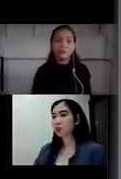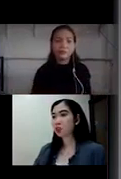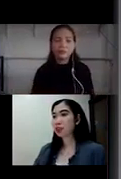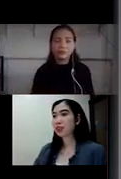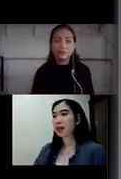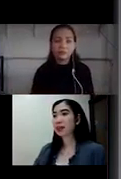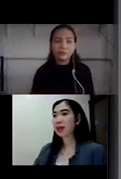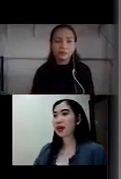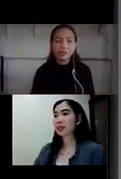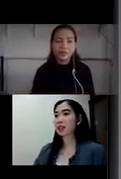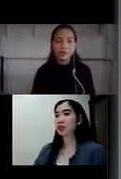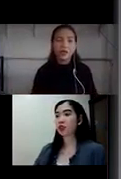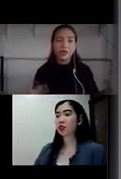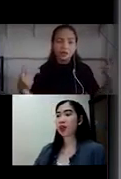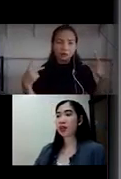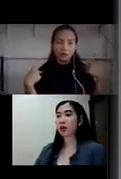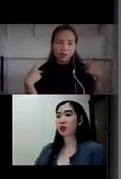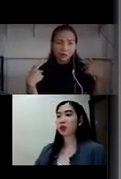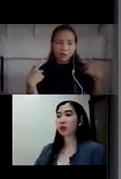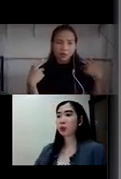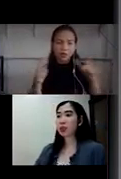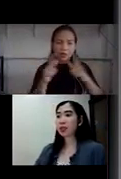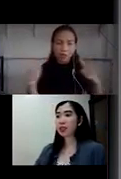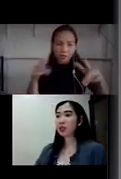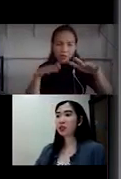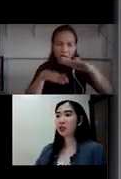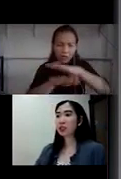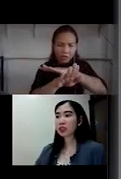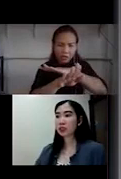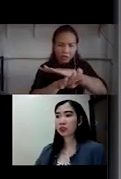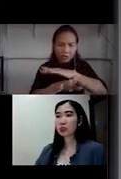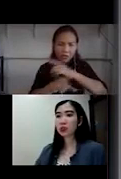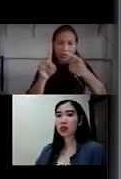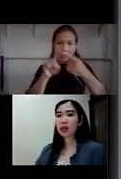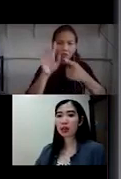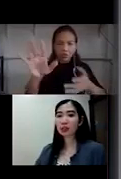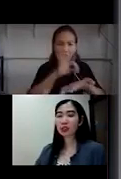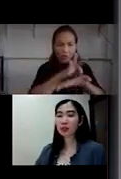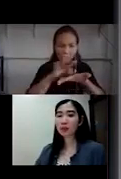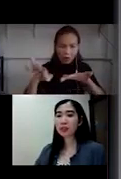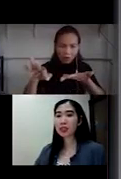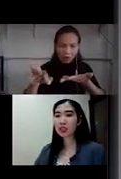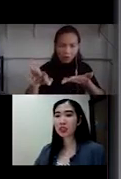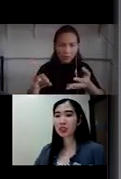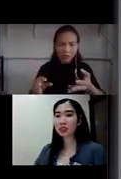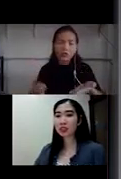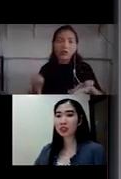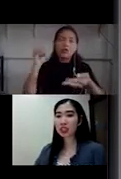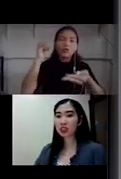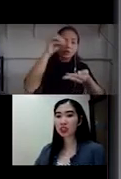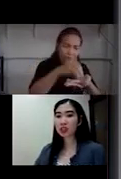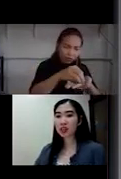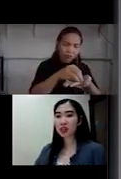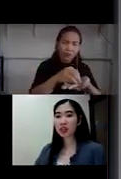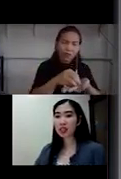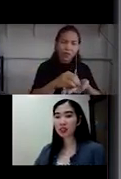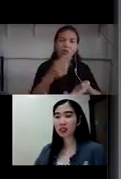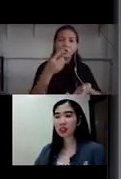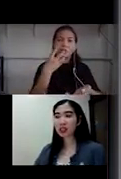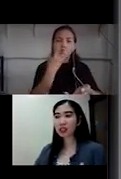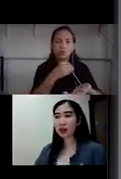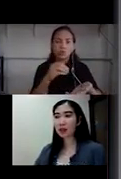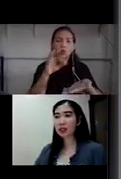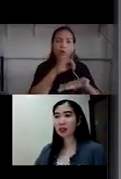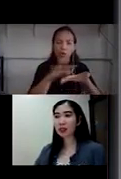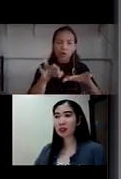dito po siya sa grant access to your account. So, ilalagay nyo lang dito yung account na bibigyan nyo ng delegation. Again, ito